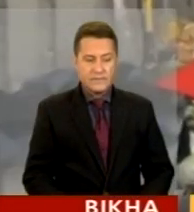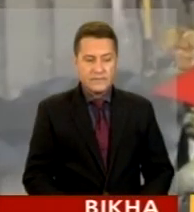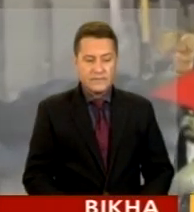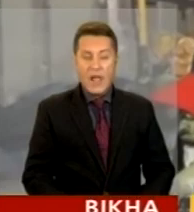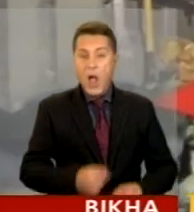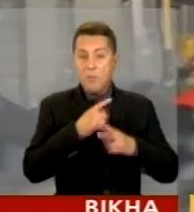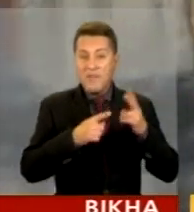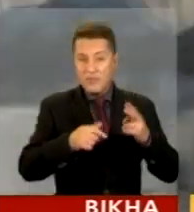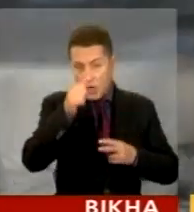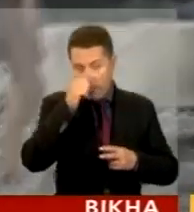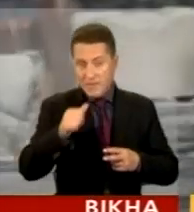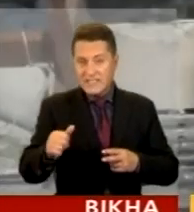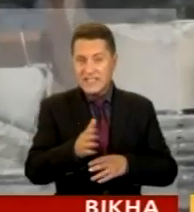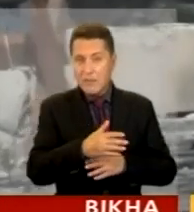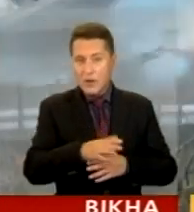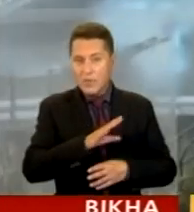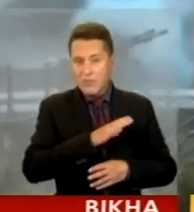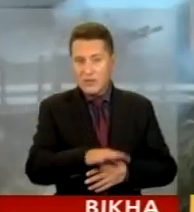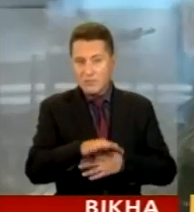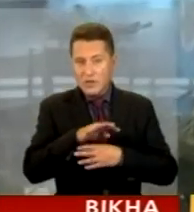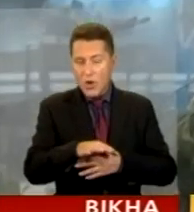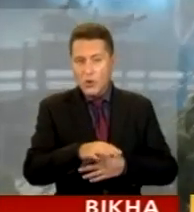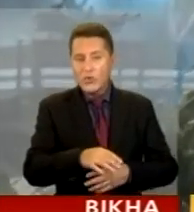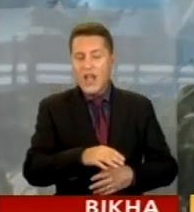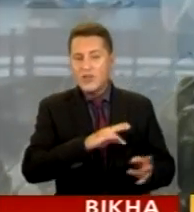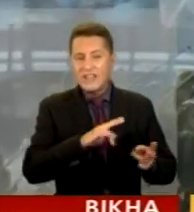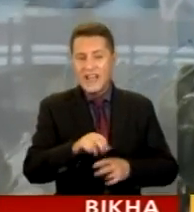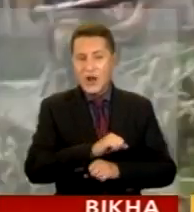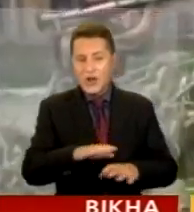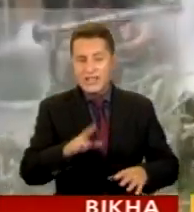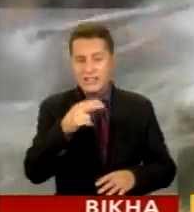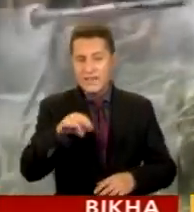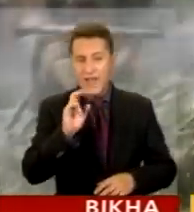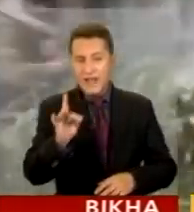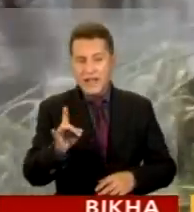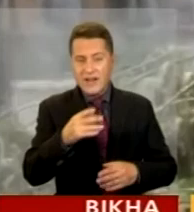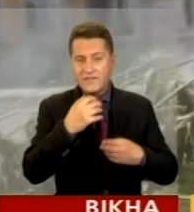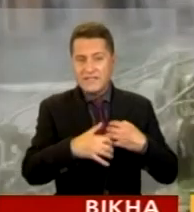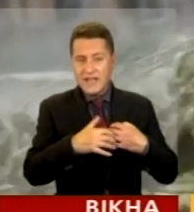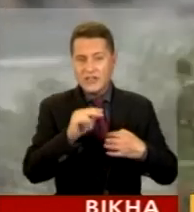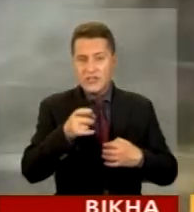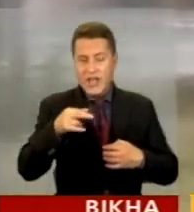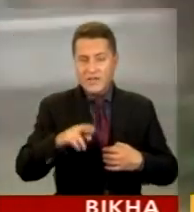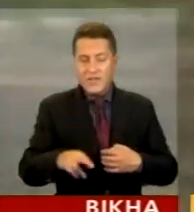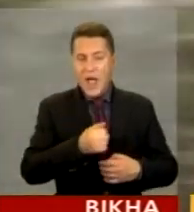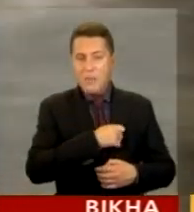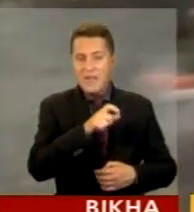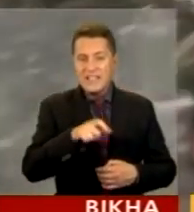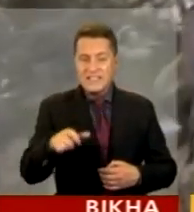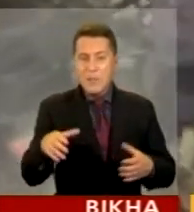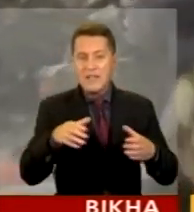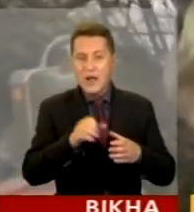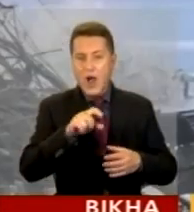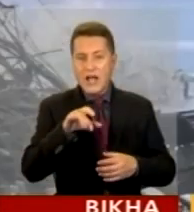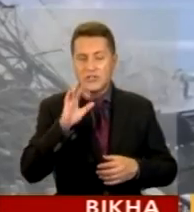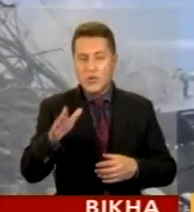Майже півтора місяця Маріуполь жив під орудою терористів ДНР. У середині червня Нацгвардія та бійці батальйону «Азов» вибили бандитів